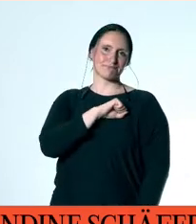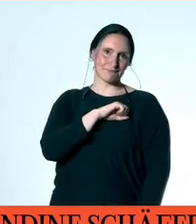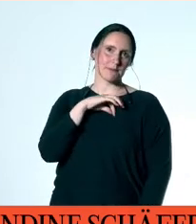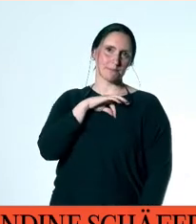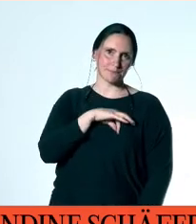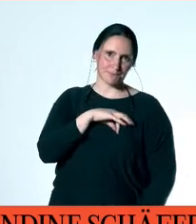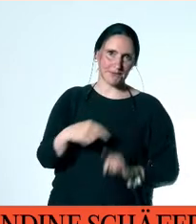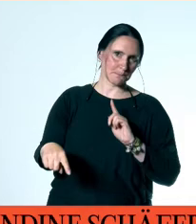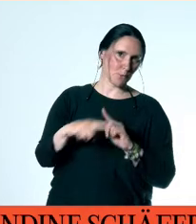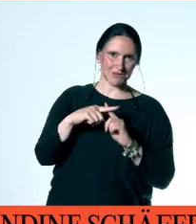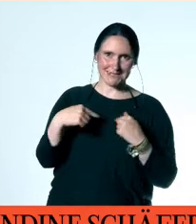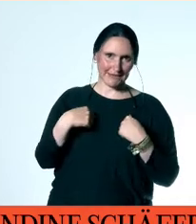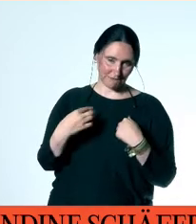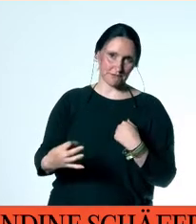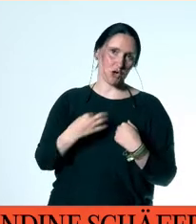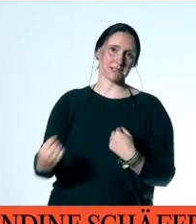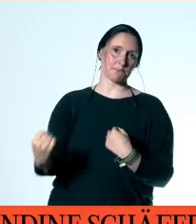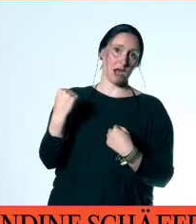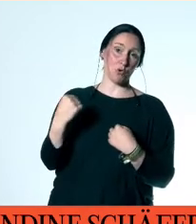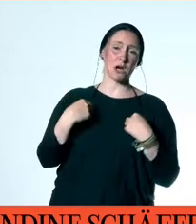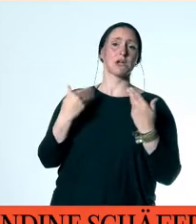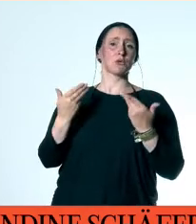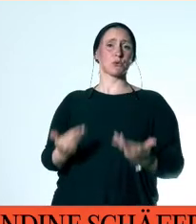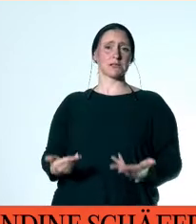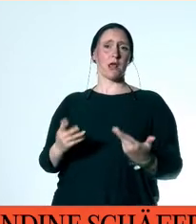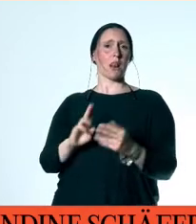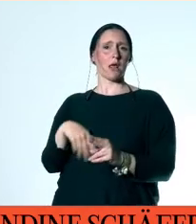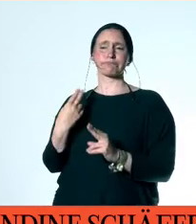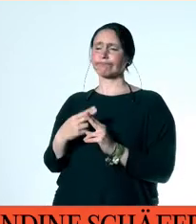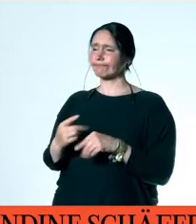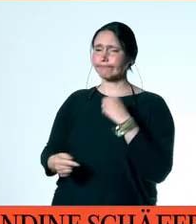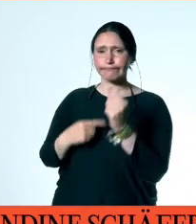ist in dem Sinne nicht perfekt. Es gibt natürlich unterschiedliche Meinungen,